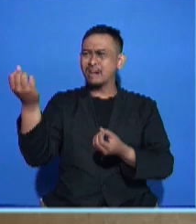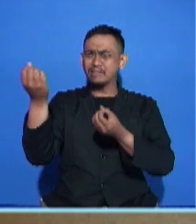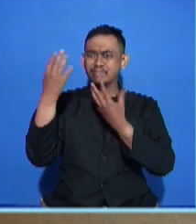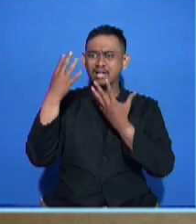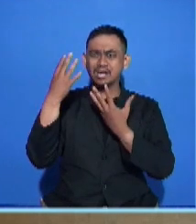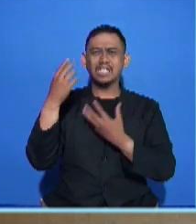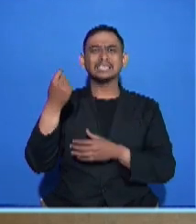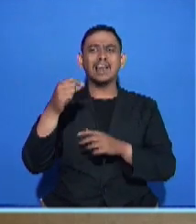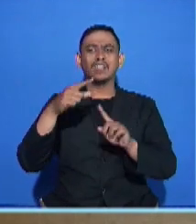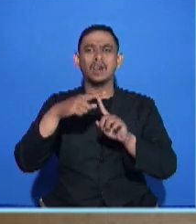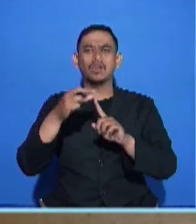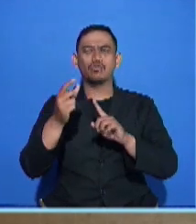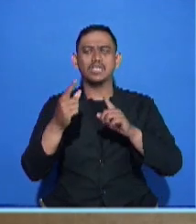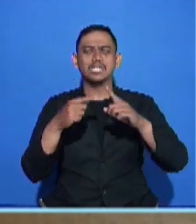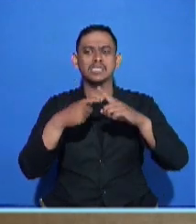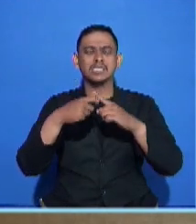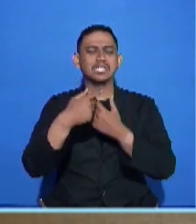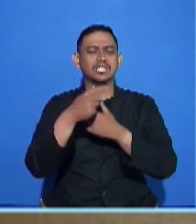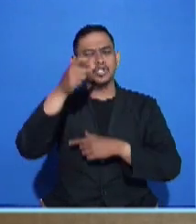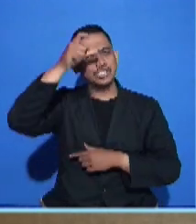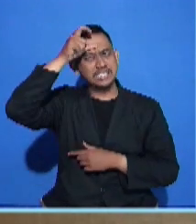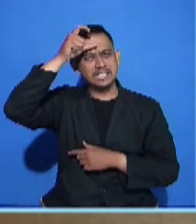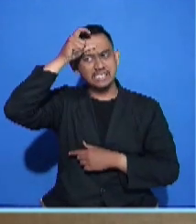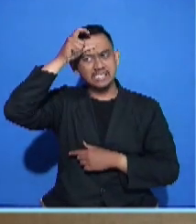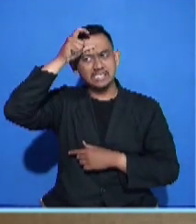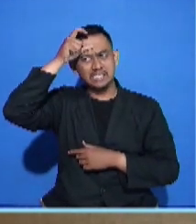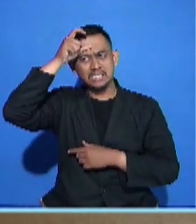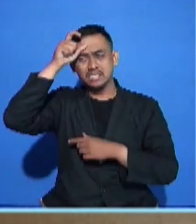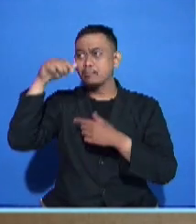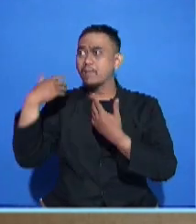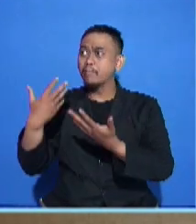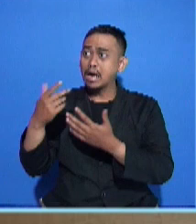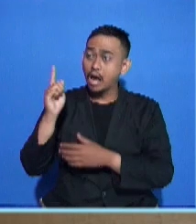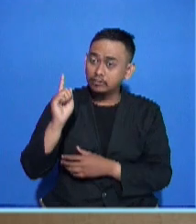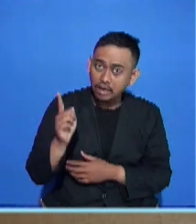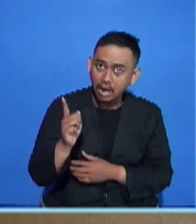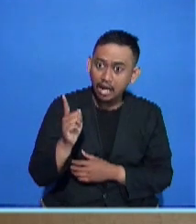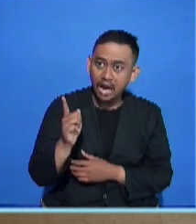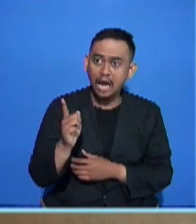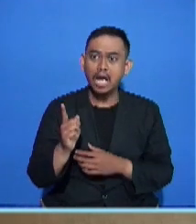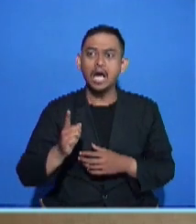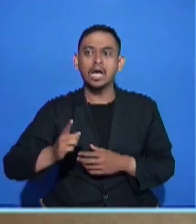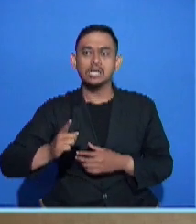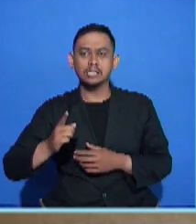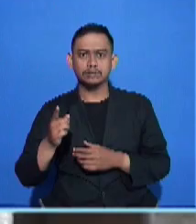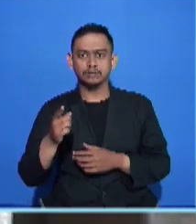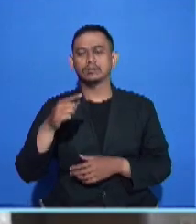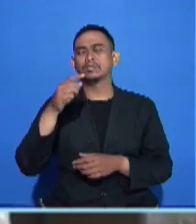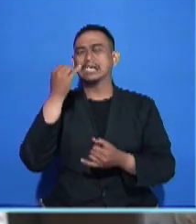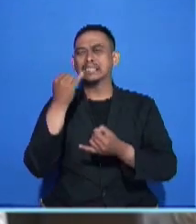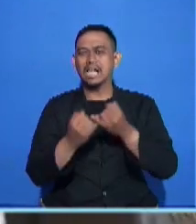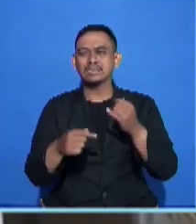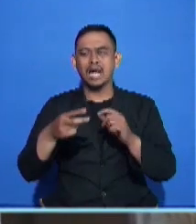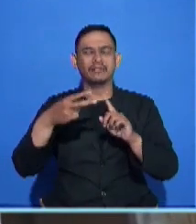turkis Airline di Jakarta untuk membantu memastikan kota persinggahan terakhir dari bapak Raffi